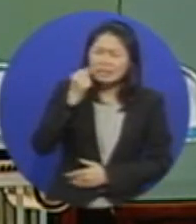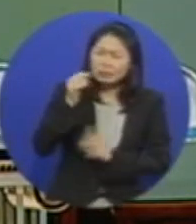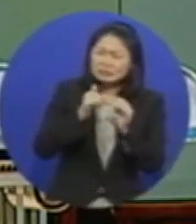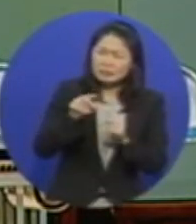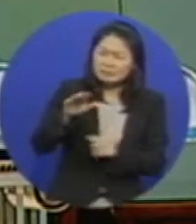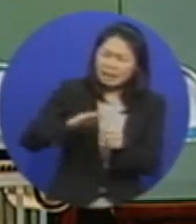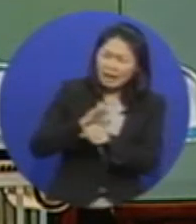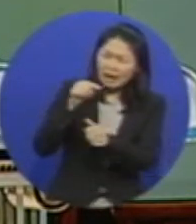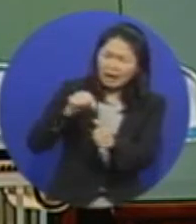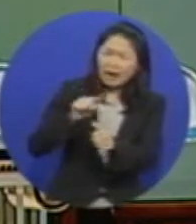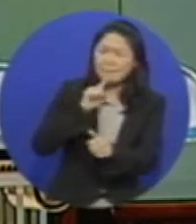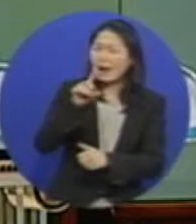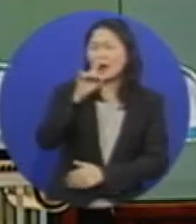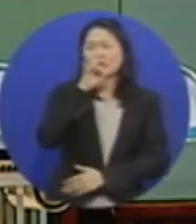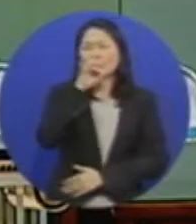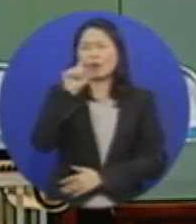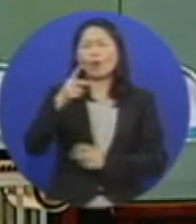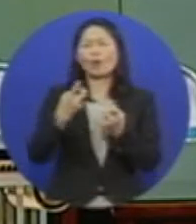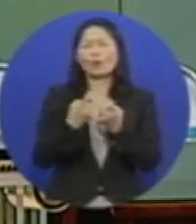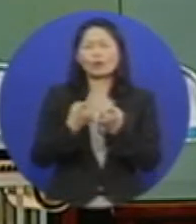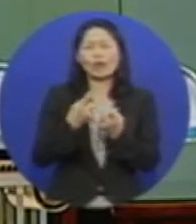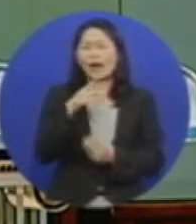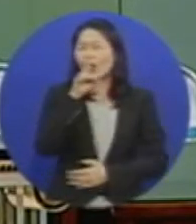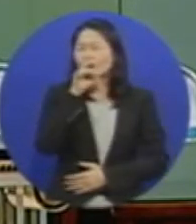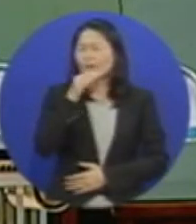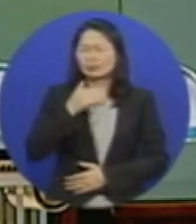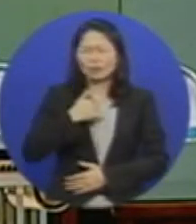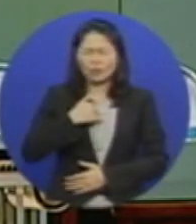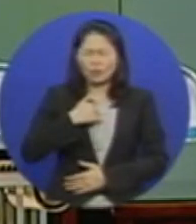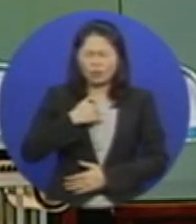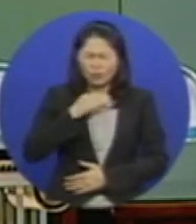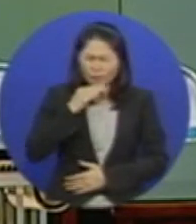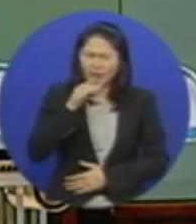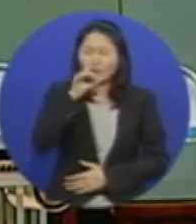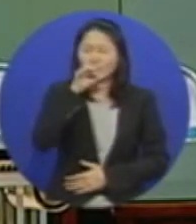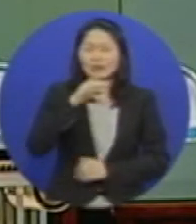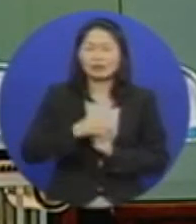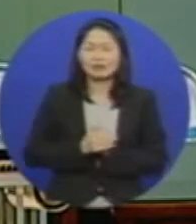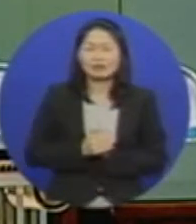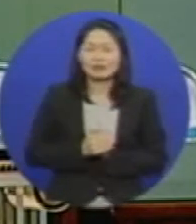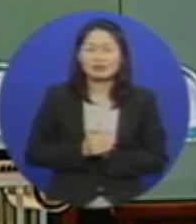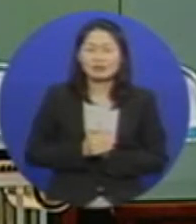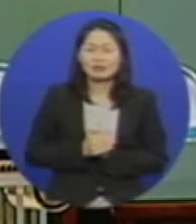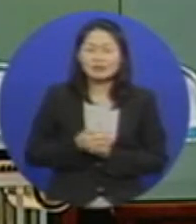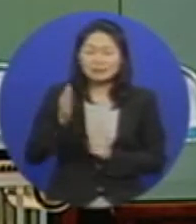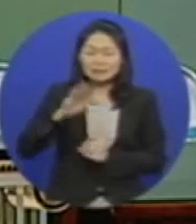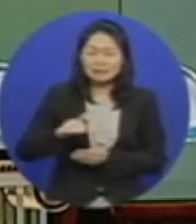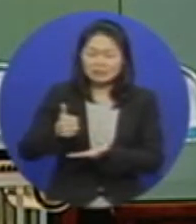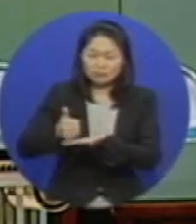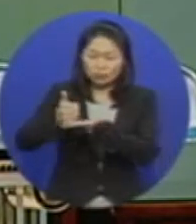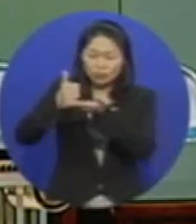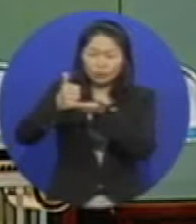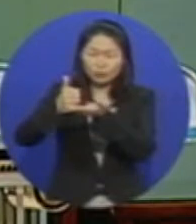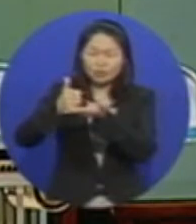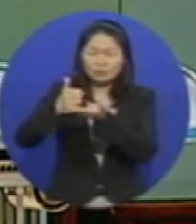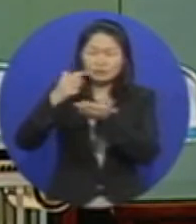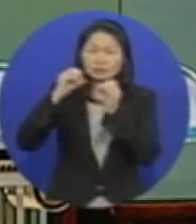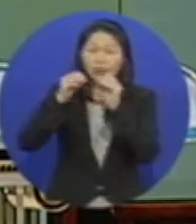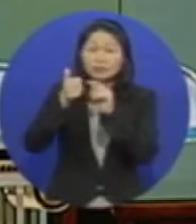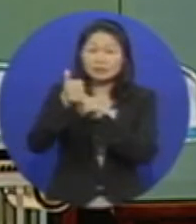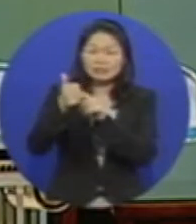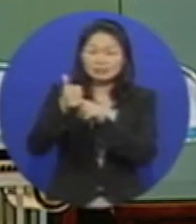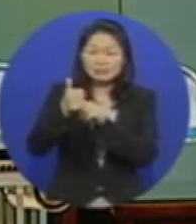안됩니다 어떻게 그럴 수가 있느냐고 자기는 도무지 못하겠다고 그러나 존경하는 그 선교사님이